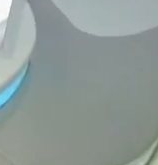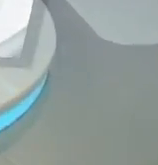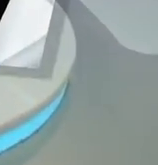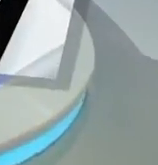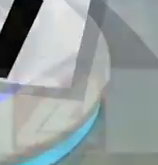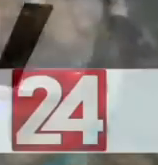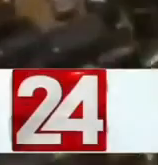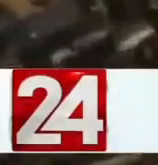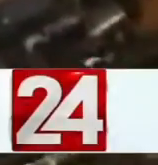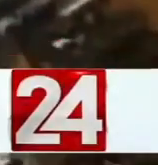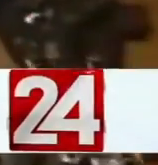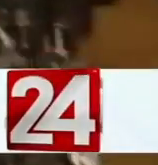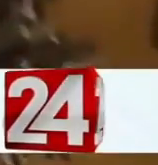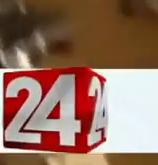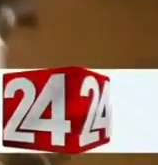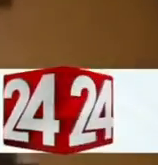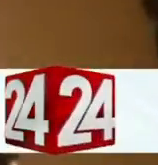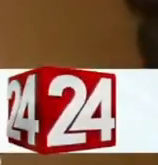Susunod!